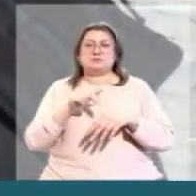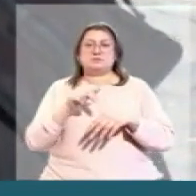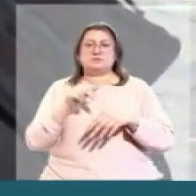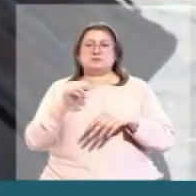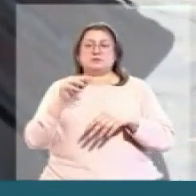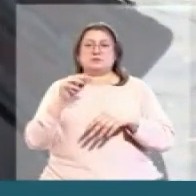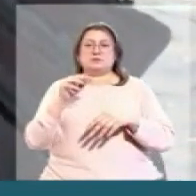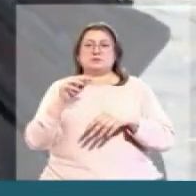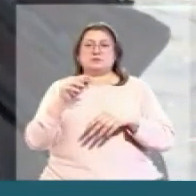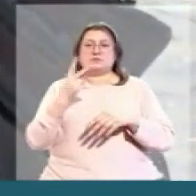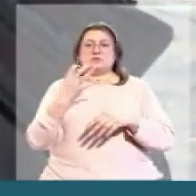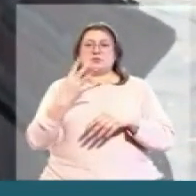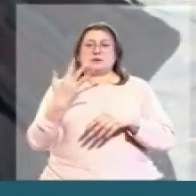выявлено